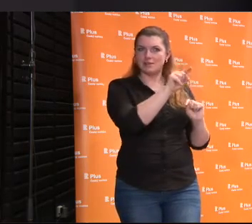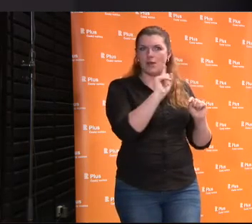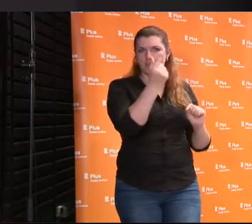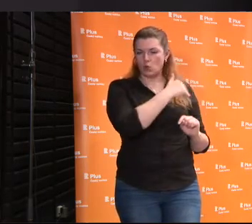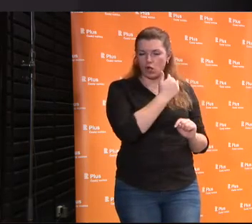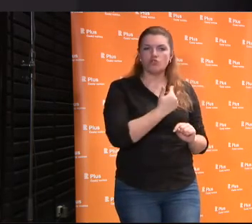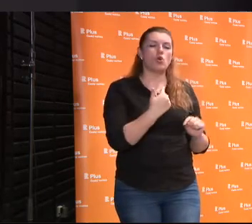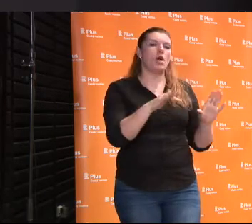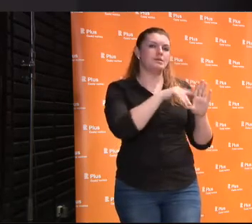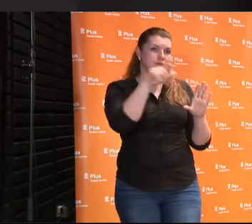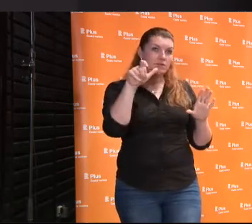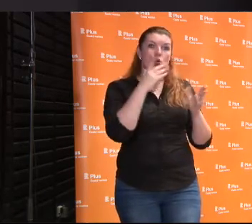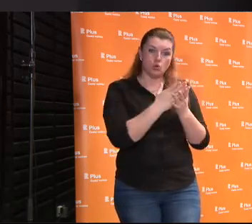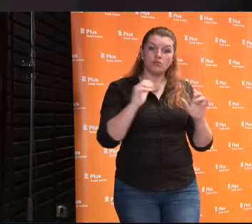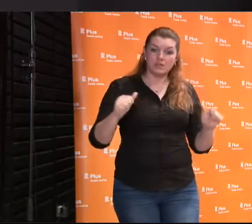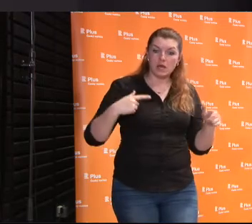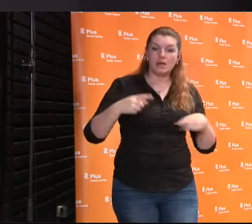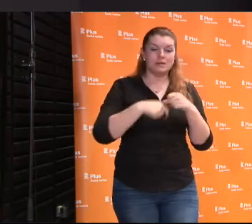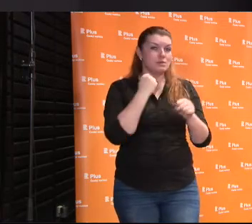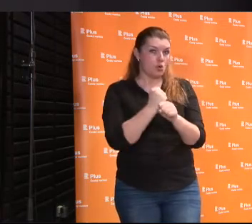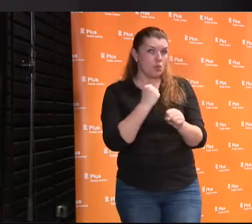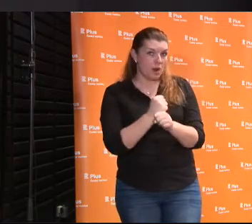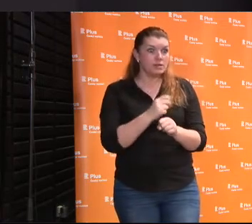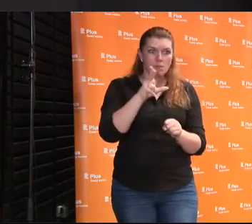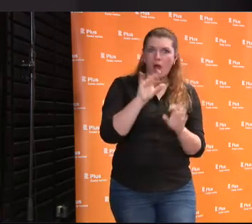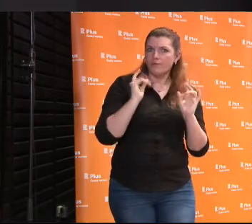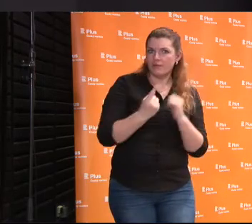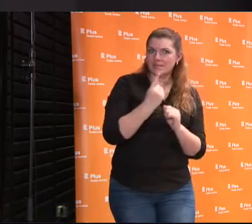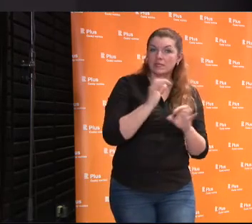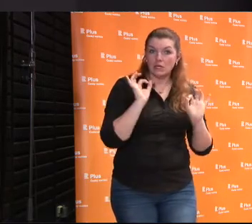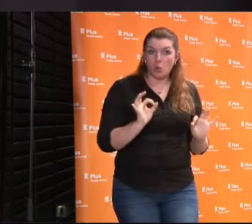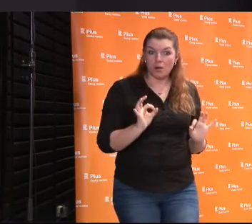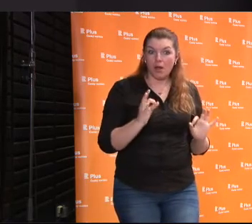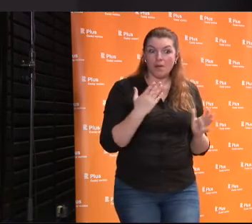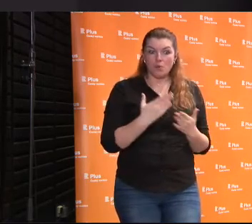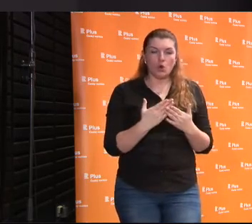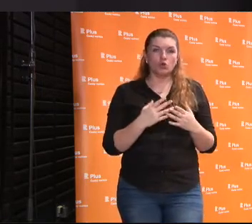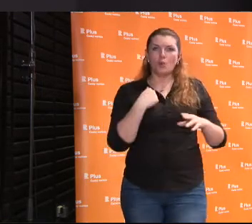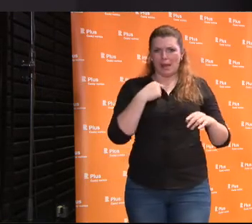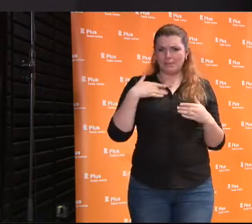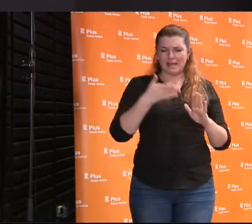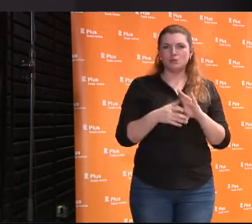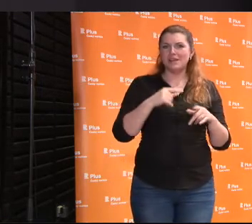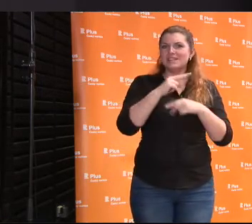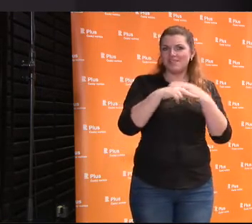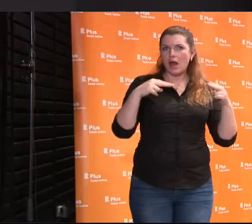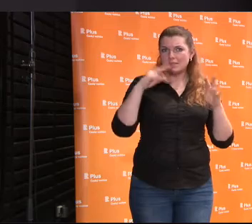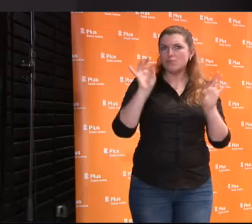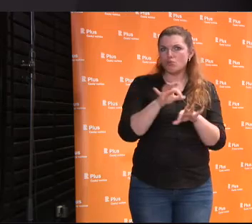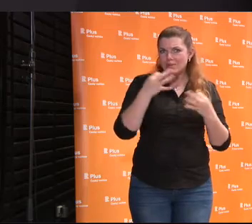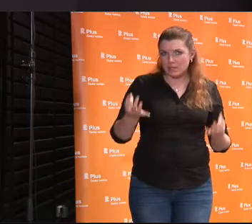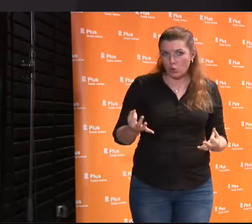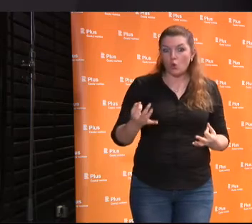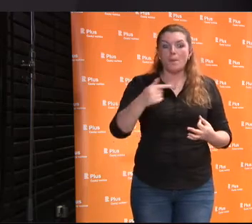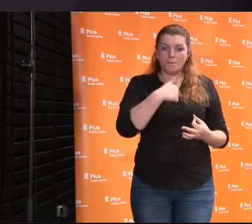a zaměstnavateli vznikají a mají poměrně dobré výsledky. Takže za Svaz průmyslu my jsme tady připraveni na